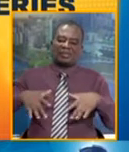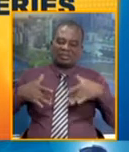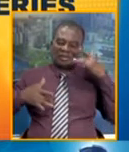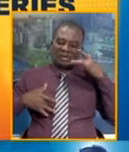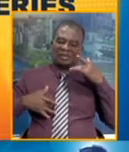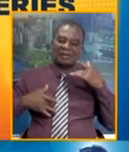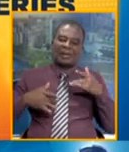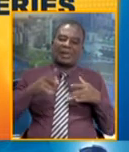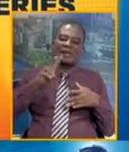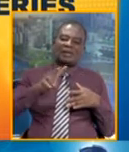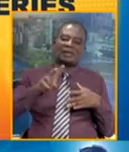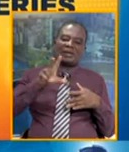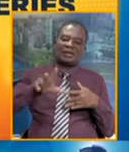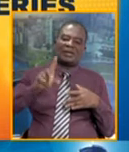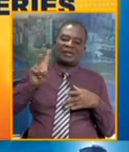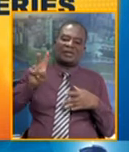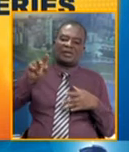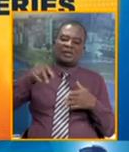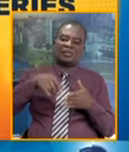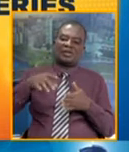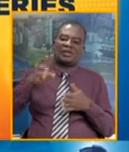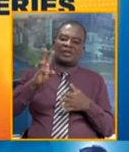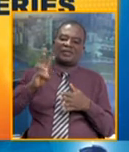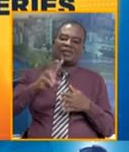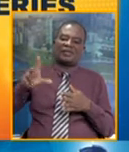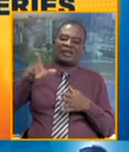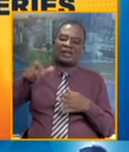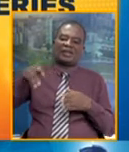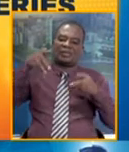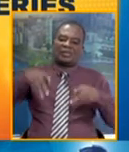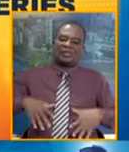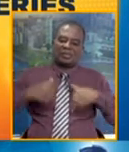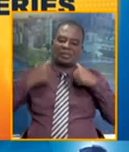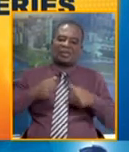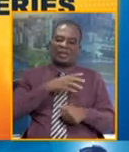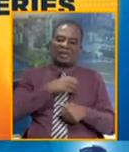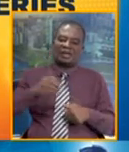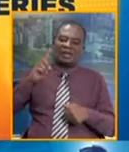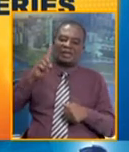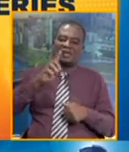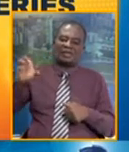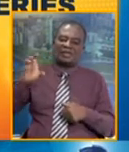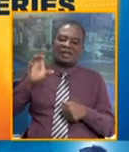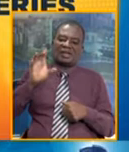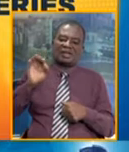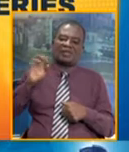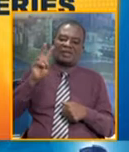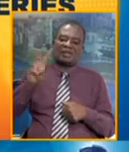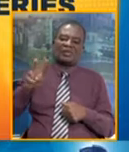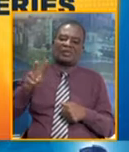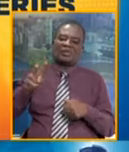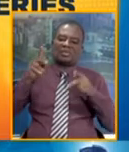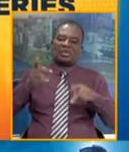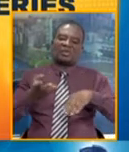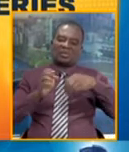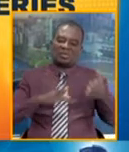coronavirus. 32 624 personnes guéries, 192 décès et 938